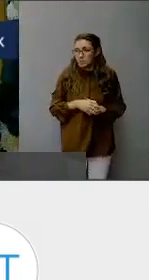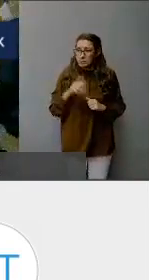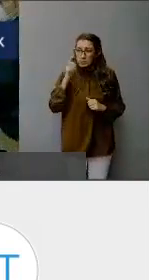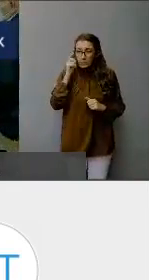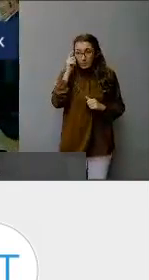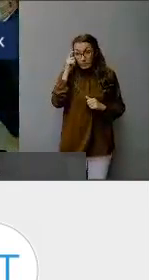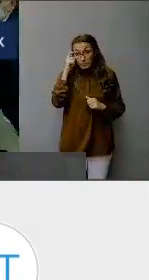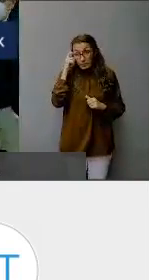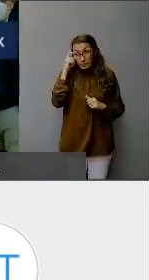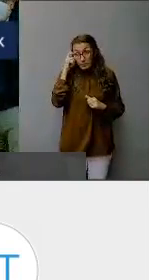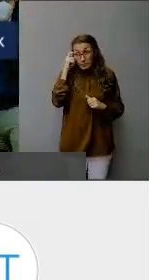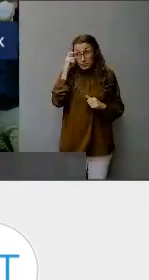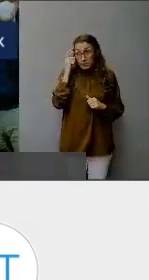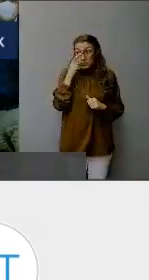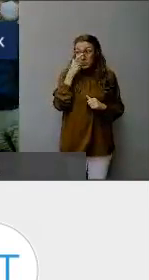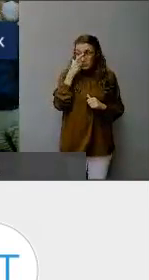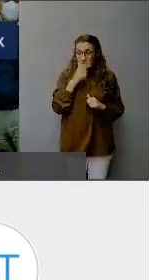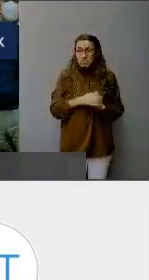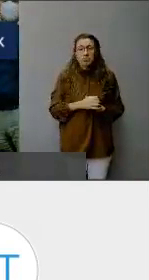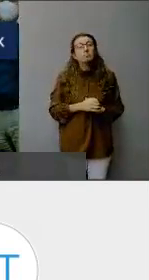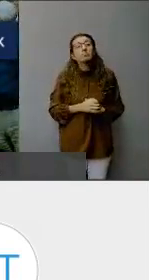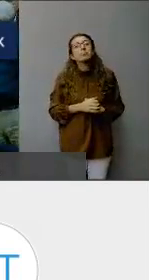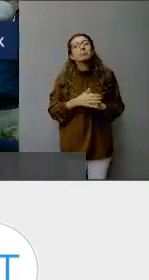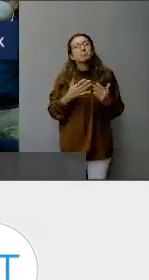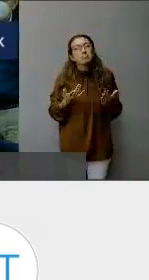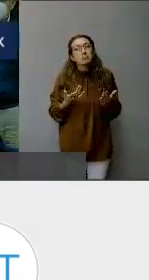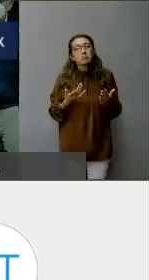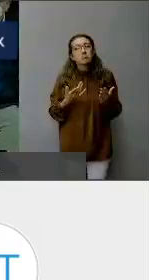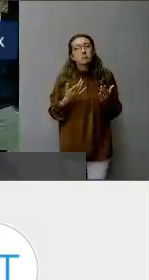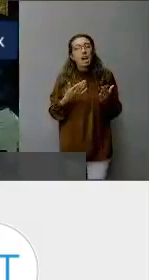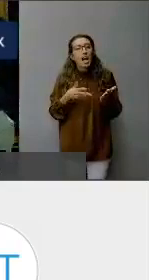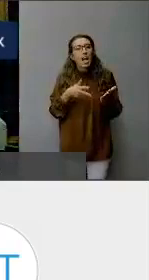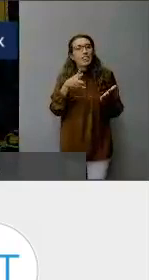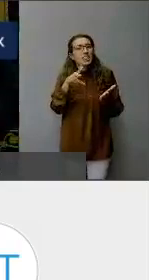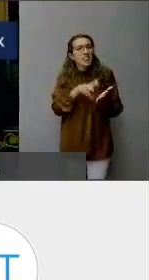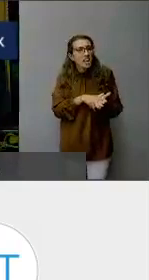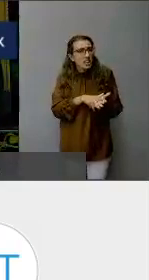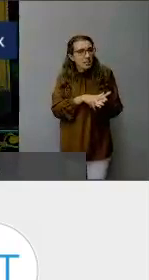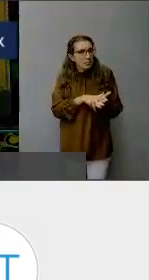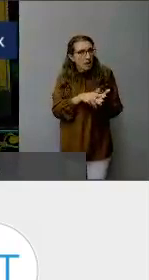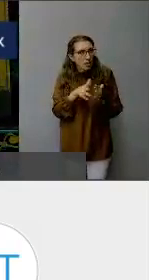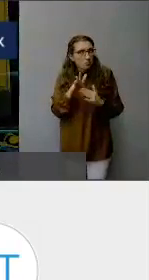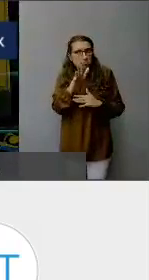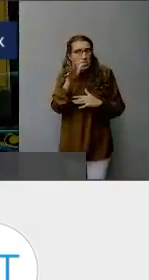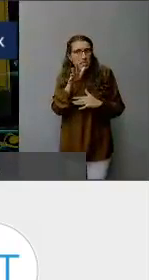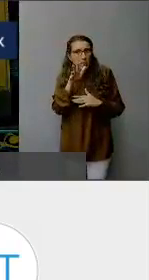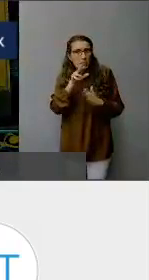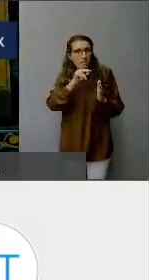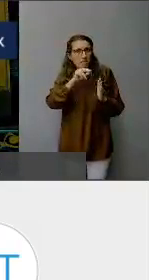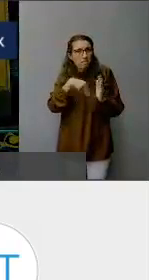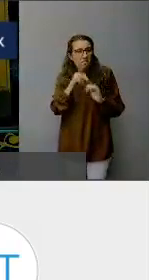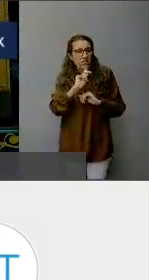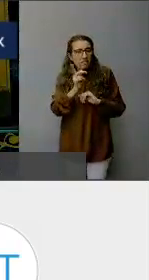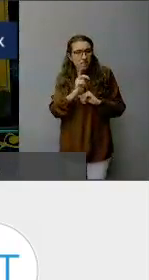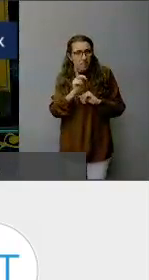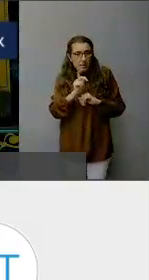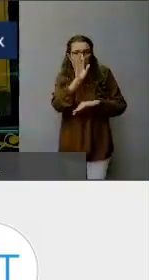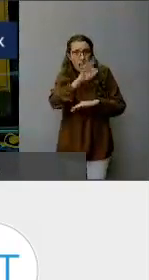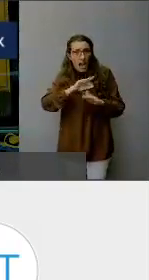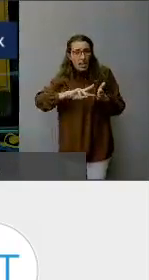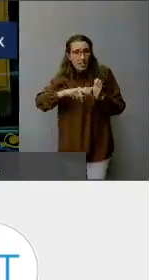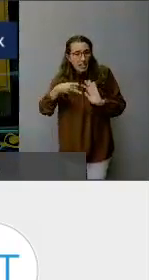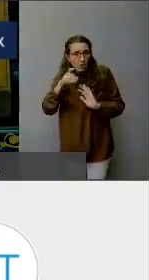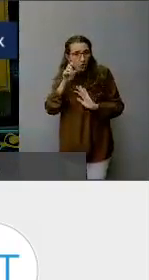la delibera non mi risulta firmata dall'architetto addormenta quindi mi sembra che sia sì ora aspettiamo che rispondano consigliera rosa